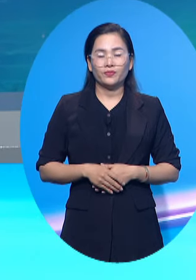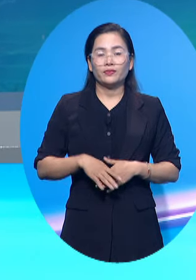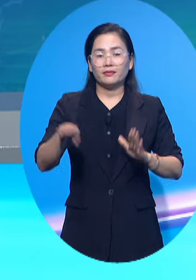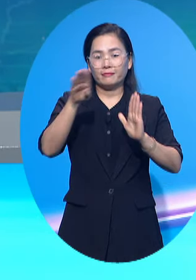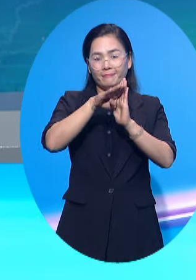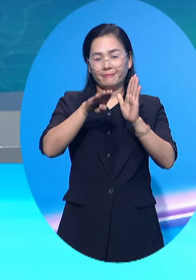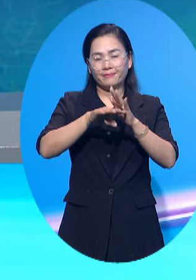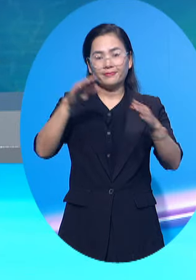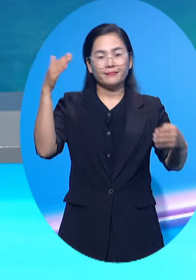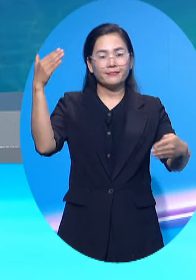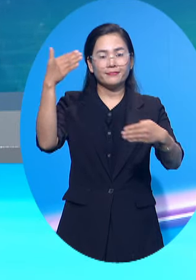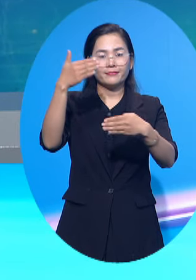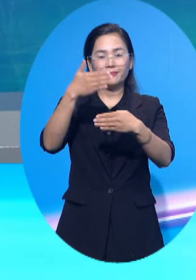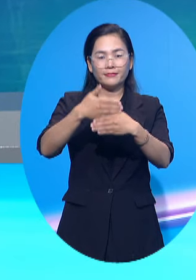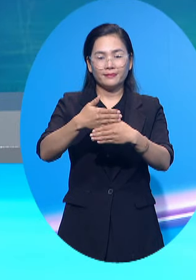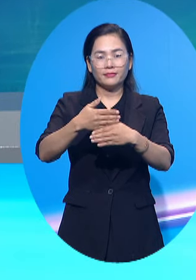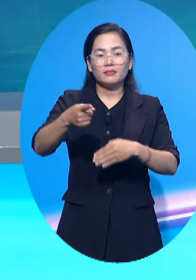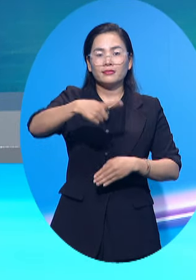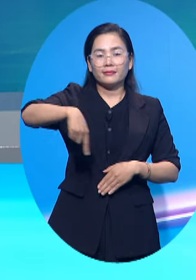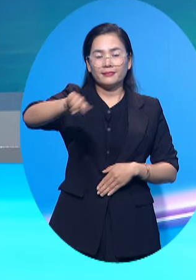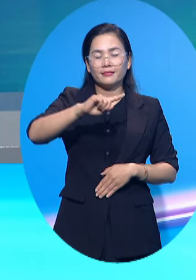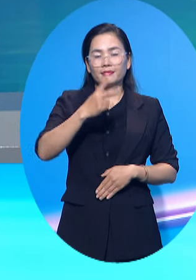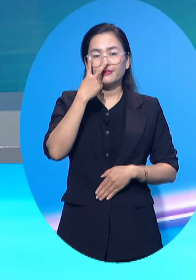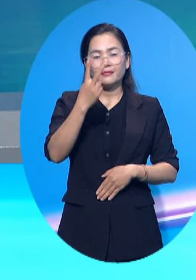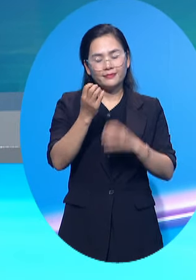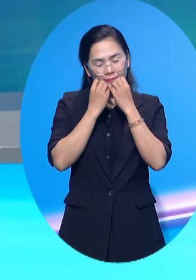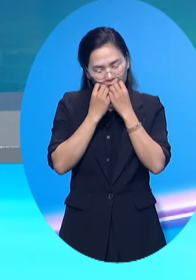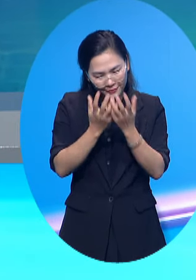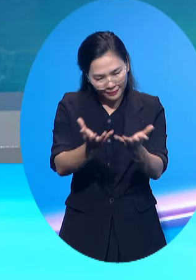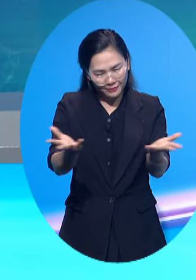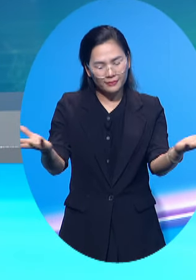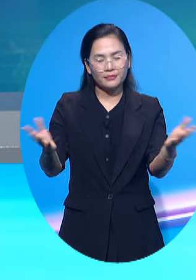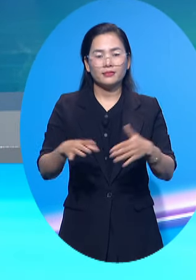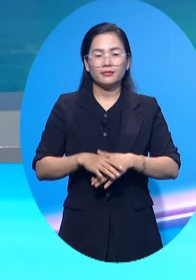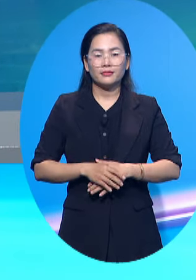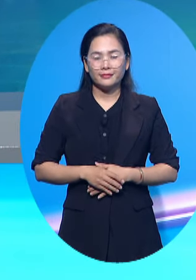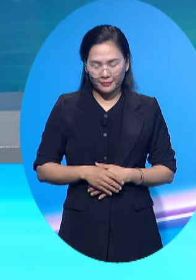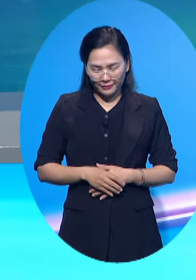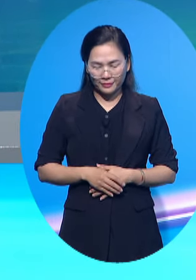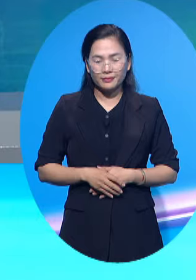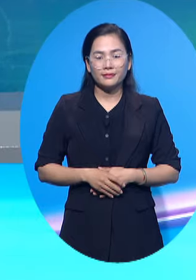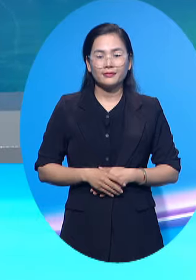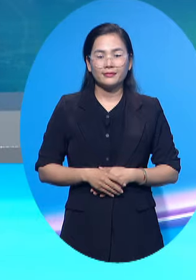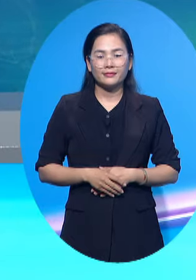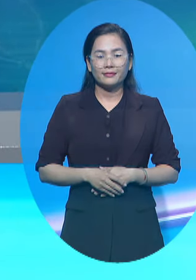rồi đã khép lại bản tin buổi trưa của Đài Truyền hình Thành phố Hồ Chí Minh. Chân thành cảm ơn sự quan tâm theo dõi của quý vị. Kính chào tạm biệt.